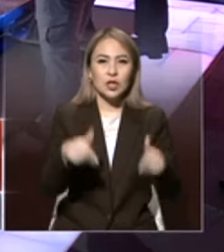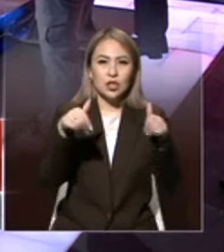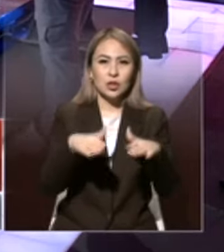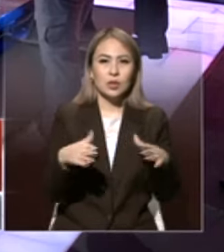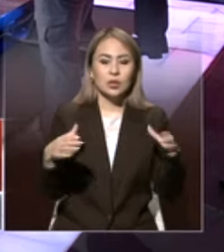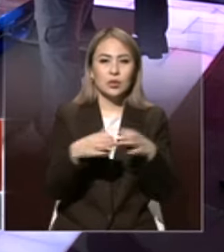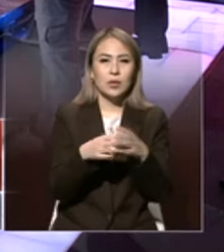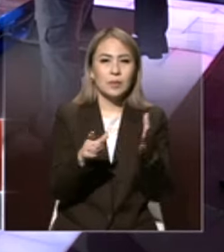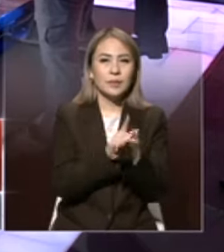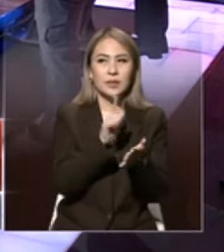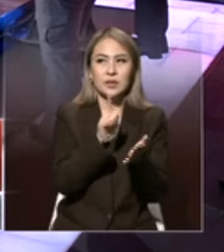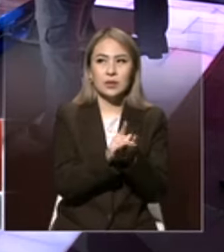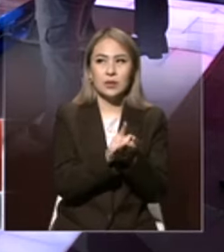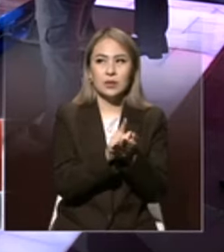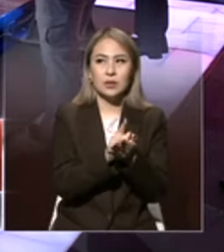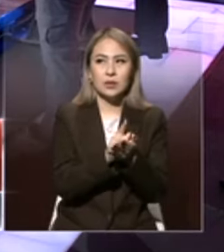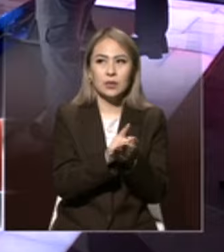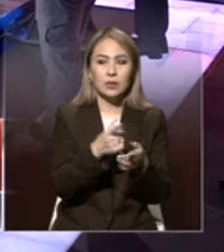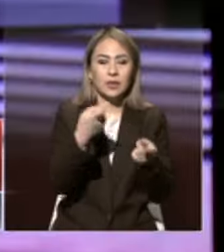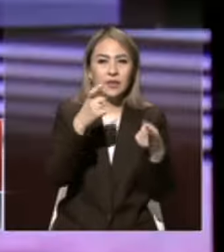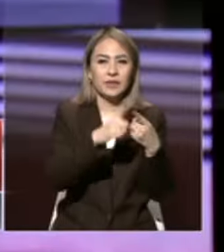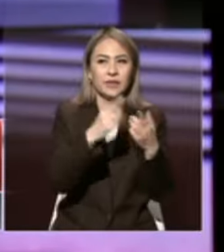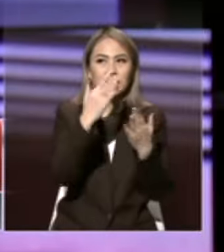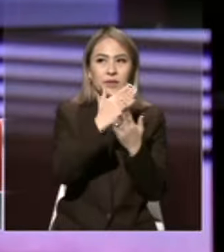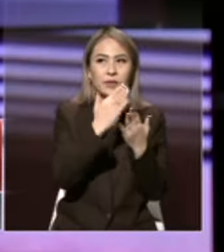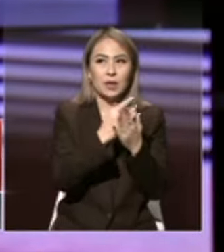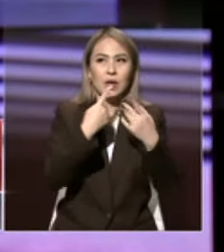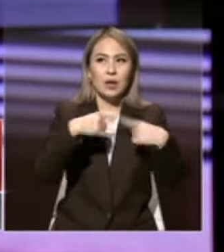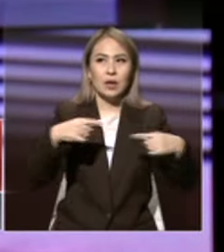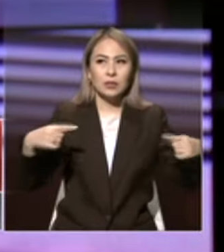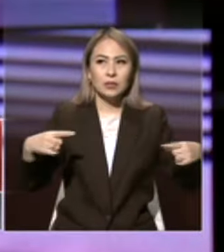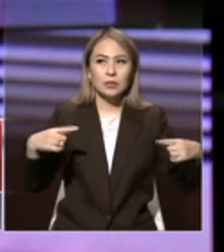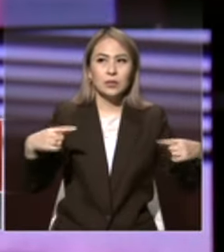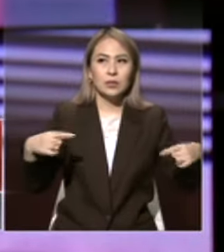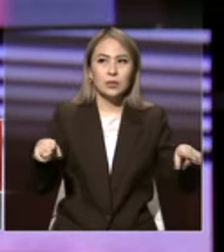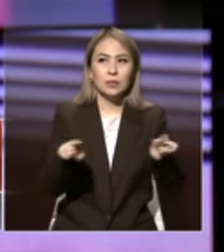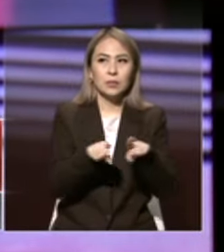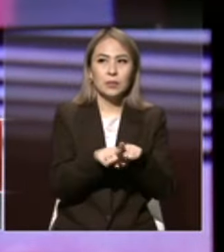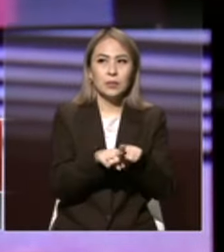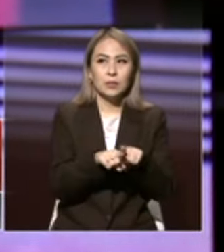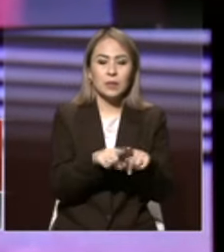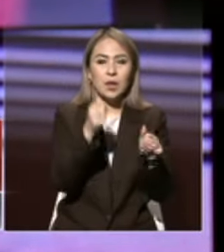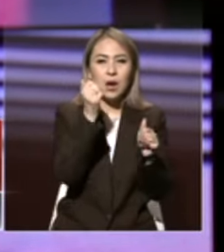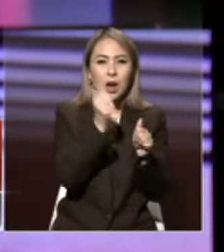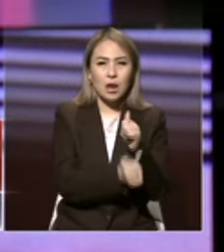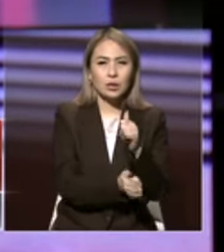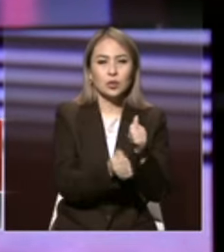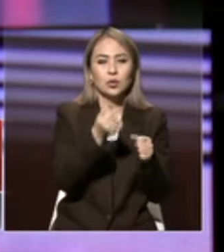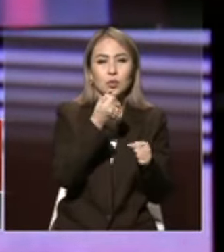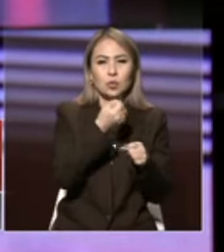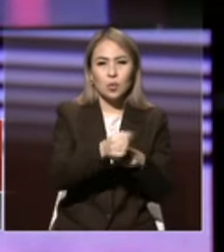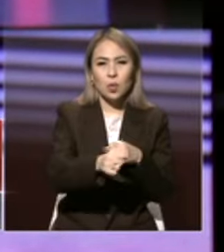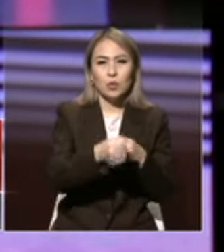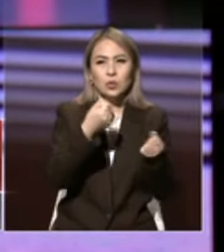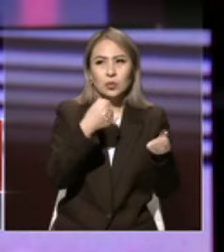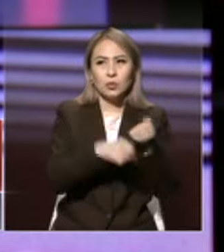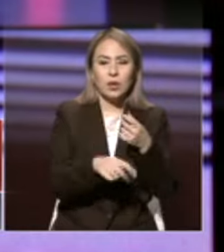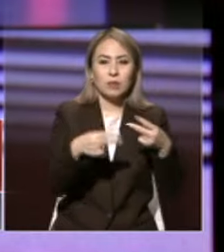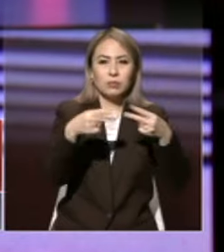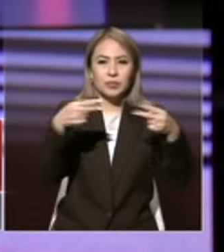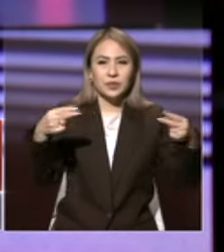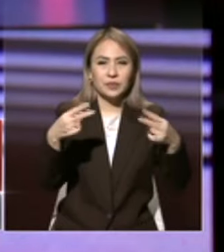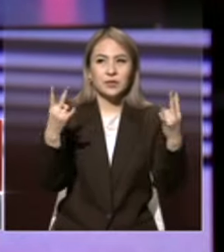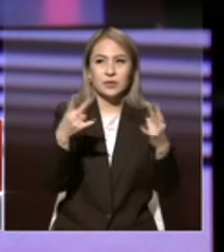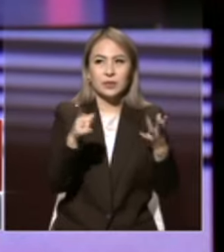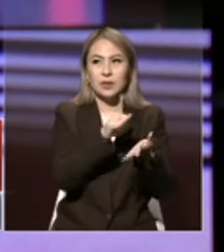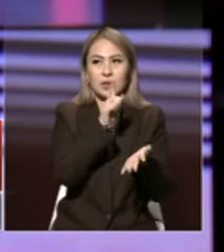жолдары міндетті түрде зорлық-зомбылықтың түріне байланысты әртүрлі болатыны ол айдан анық. Бірақ әр зорлық-зомбылықтың түрі бірдей дәрежеде болу керек.